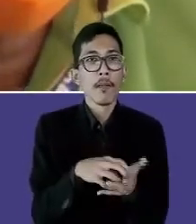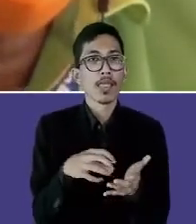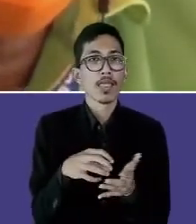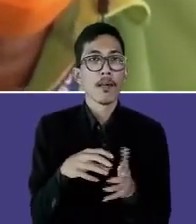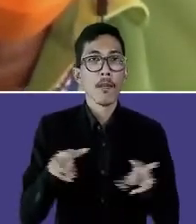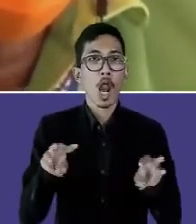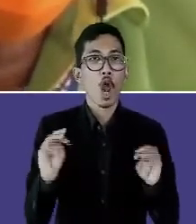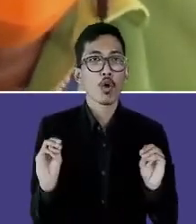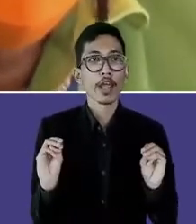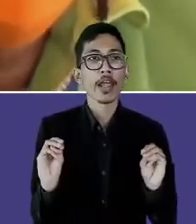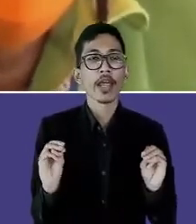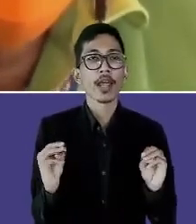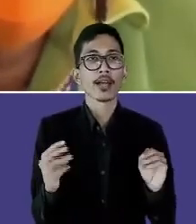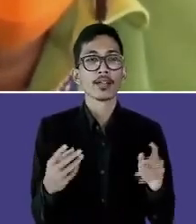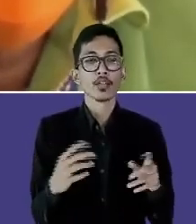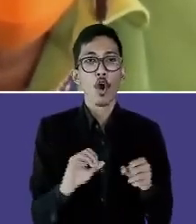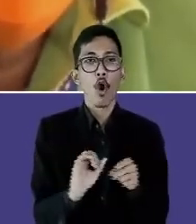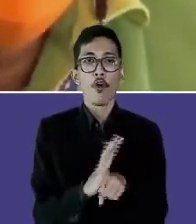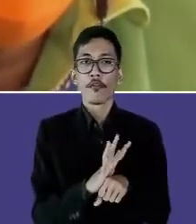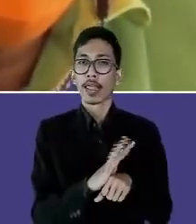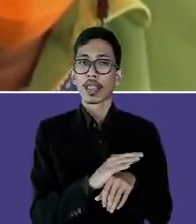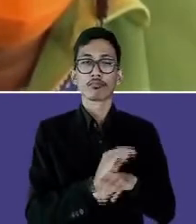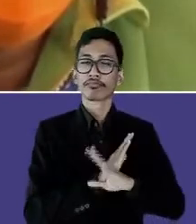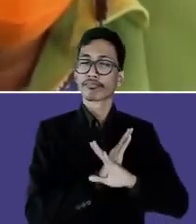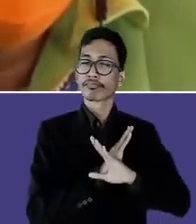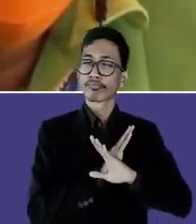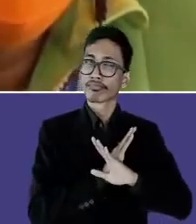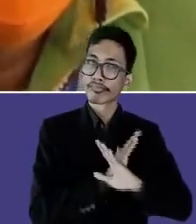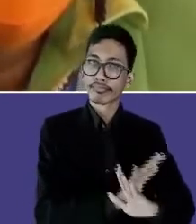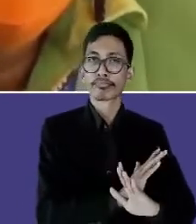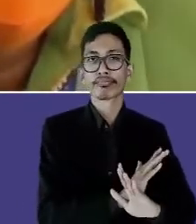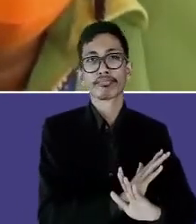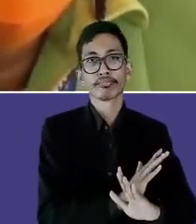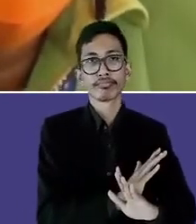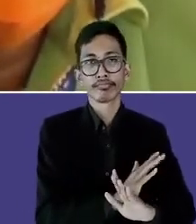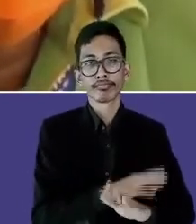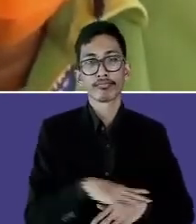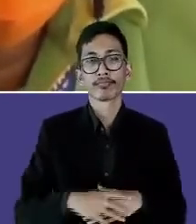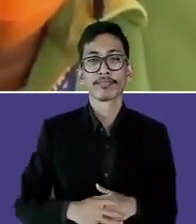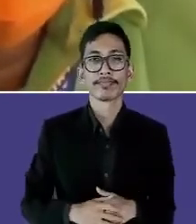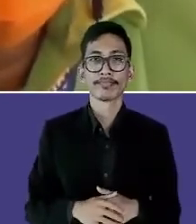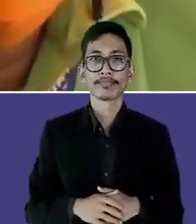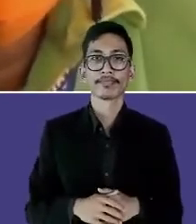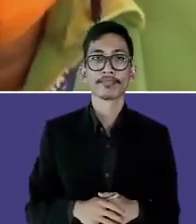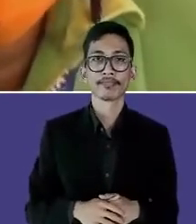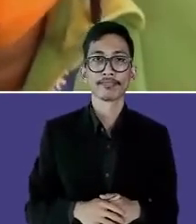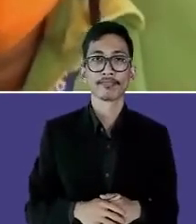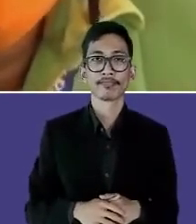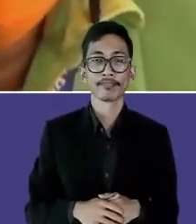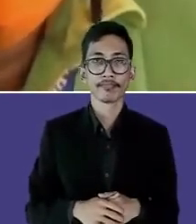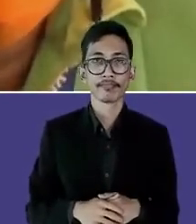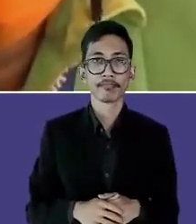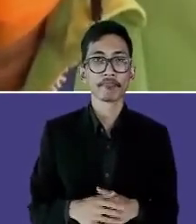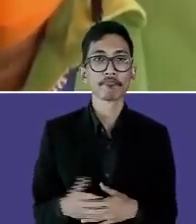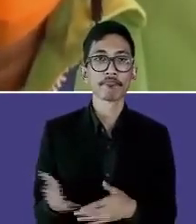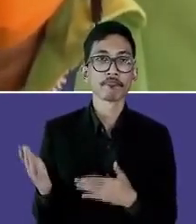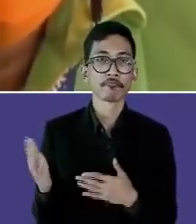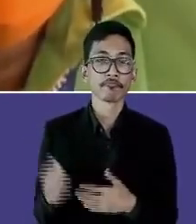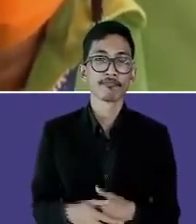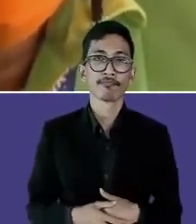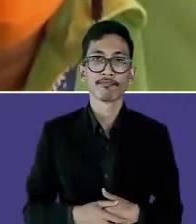ini agar tidak terkena COVID-19 pada saat ini dalam konteks penyelenggaraan PON ke-20. Silakan